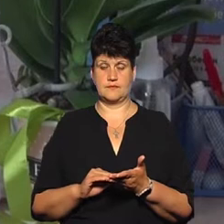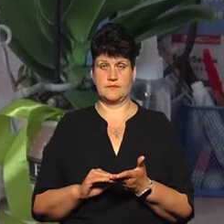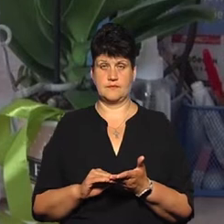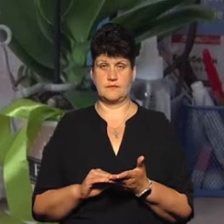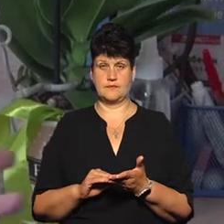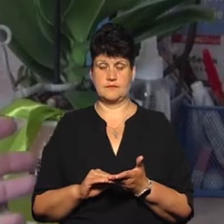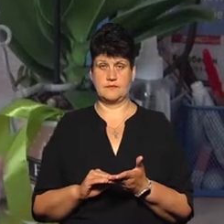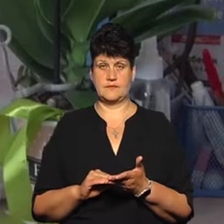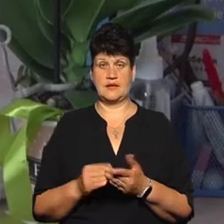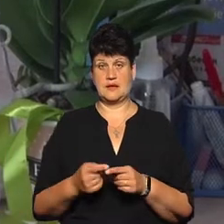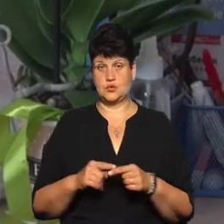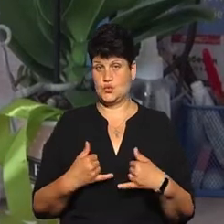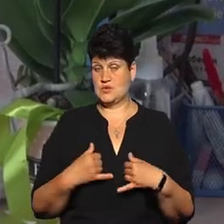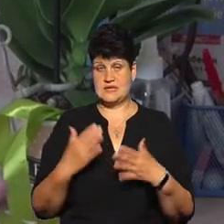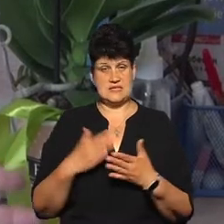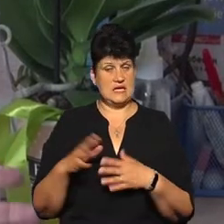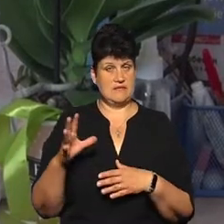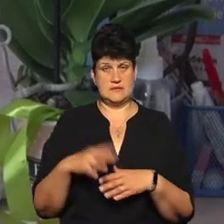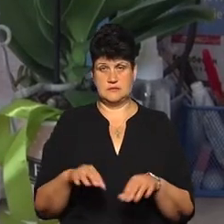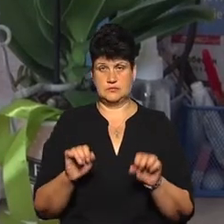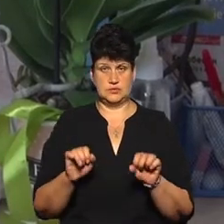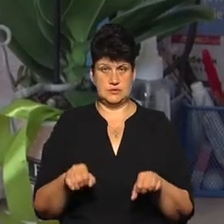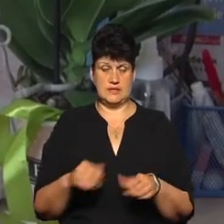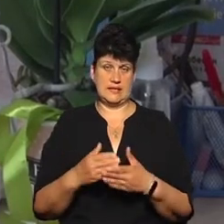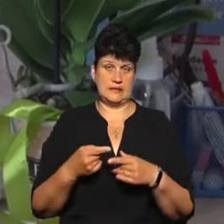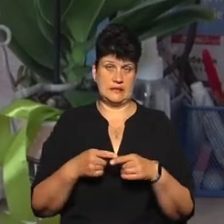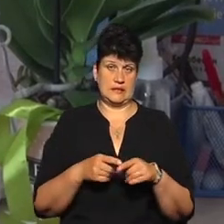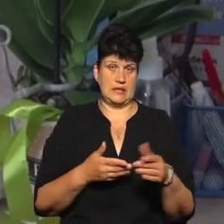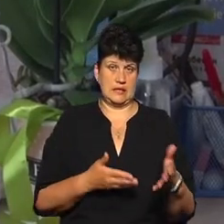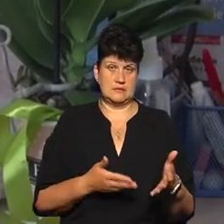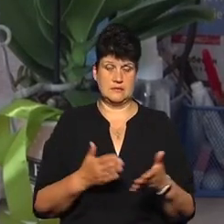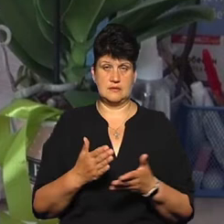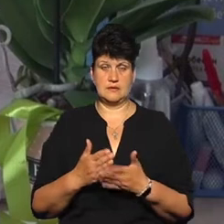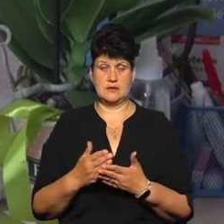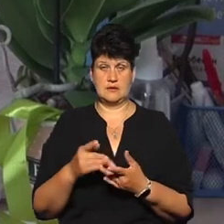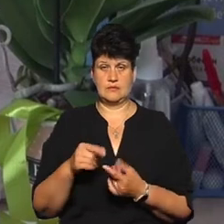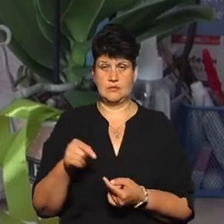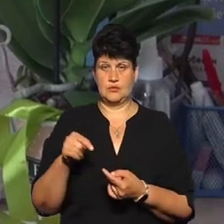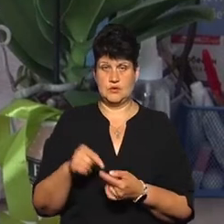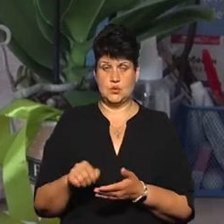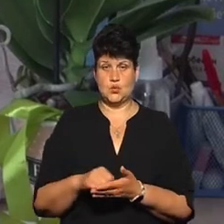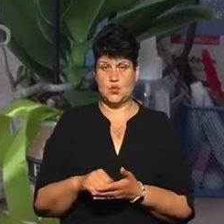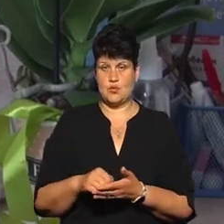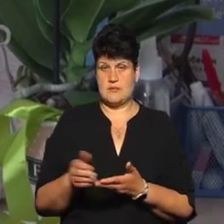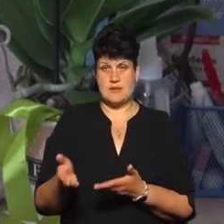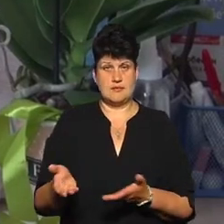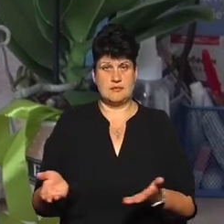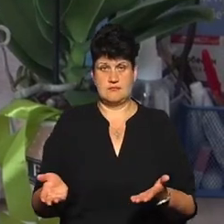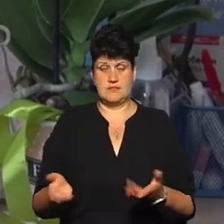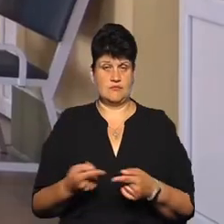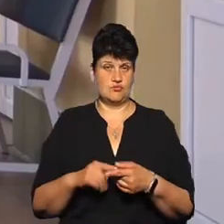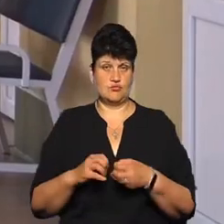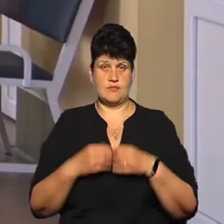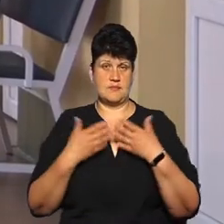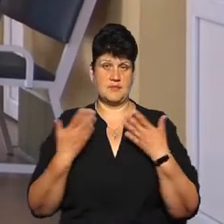антибіотиків, і для цього у нас є усі ресурси, зокрема і техніка, і відповідні і документи. Нема в цьому